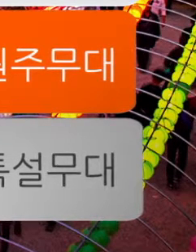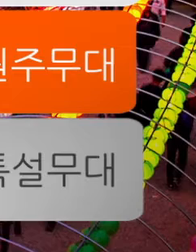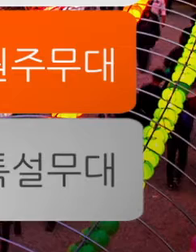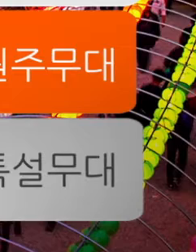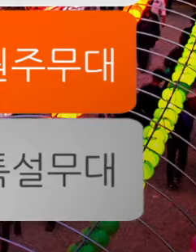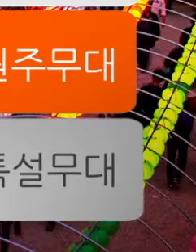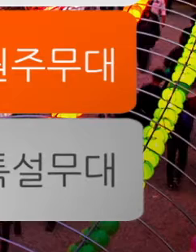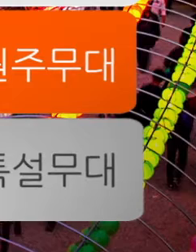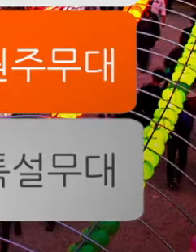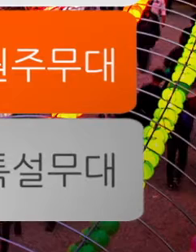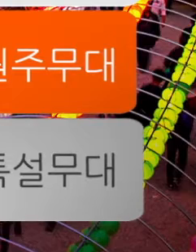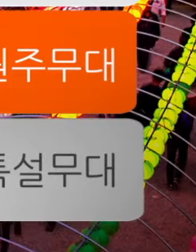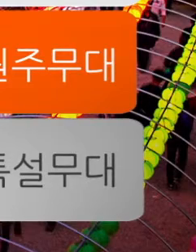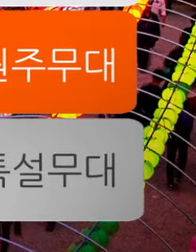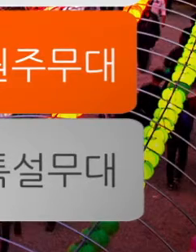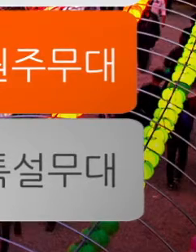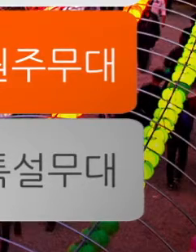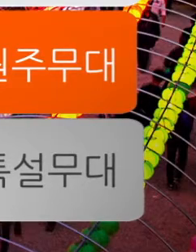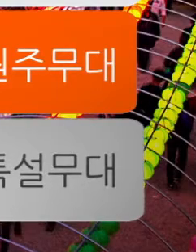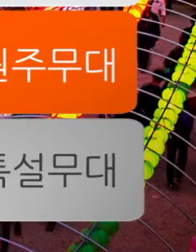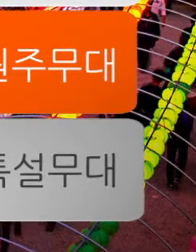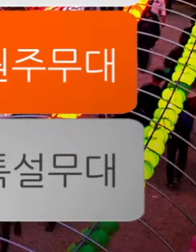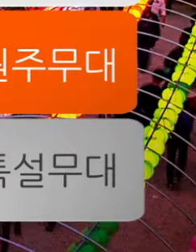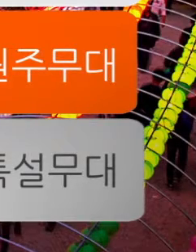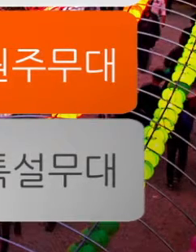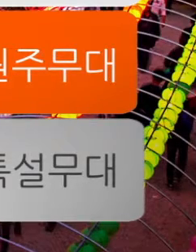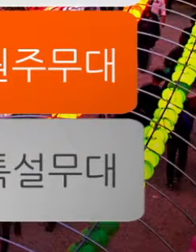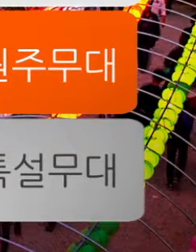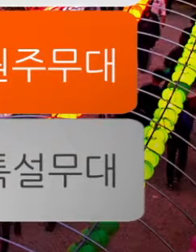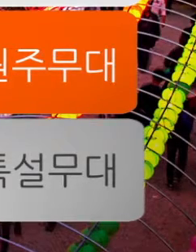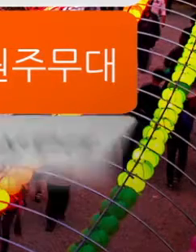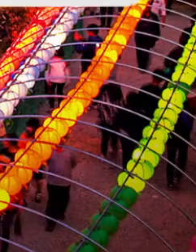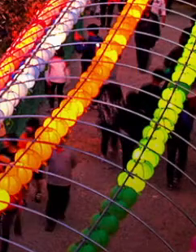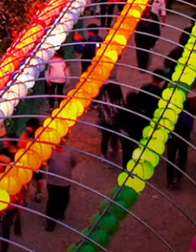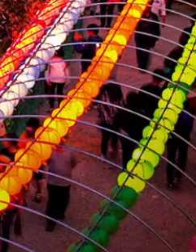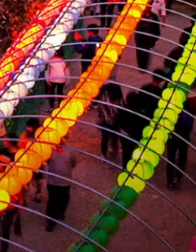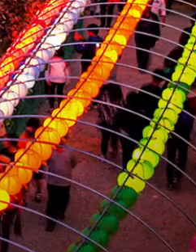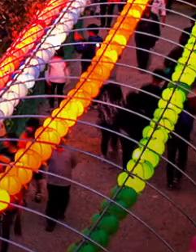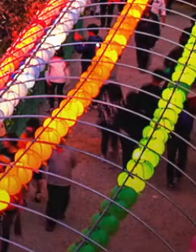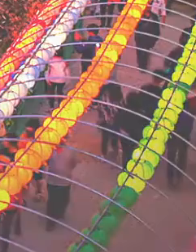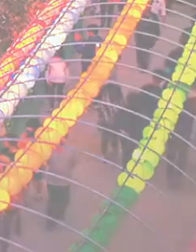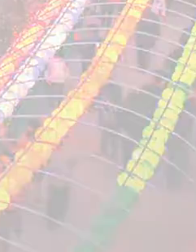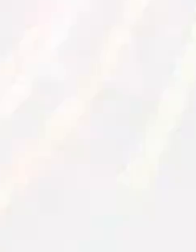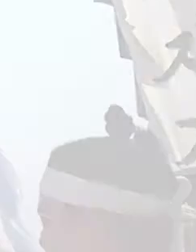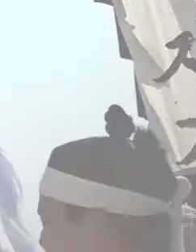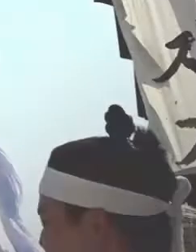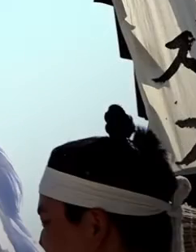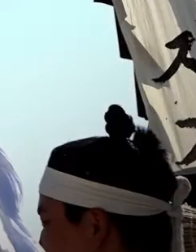충남교향악단, 충남연정국악원, 공주시 합창단 합동공연이 펼쳐집니다.